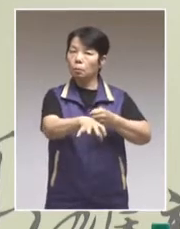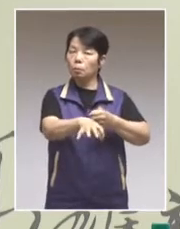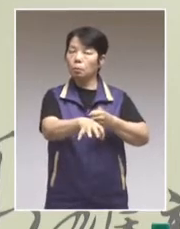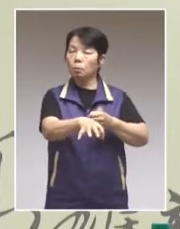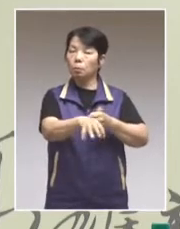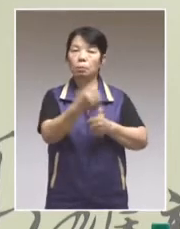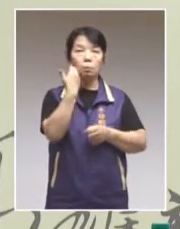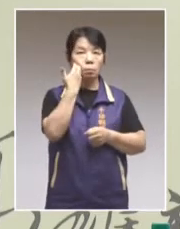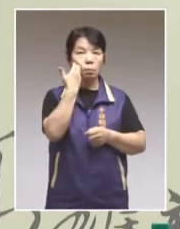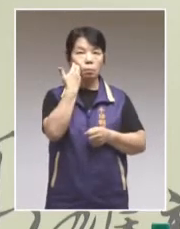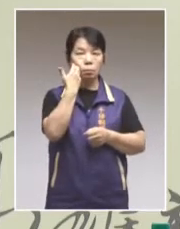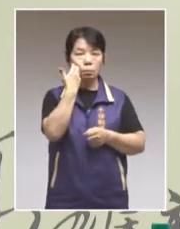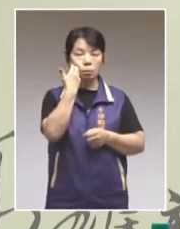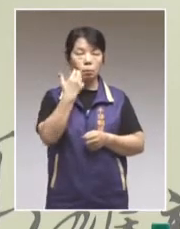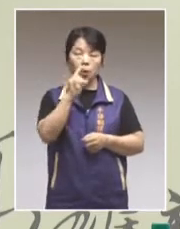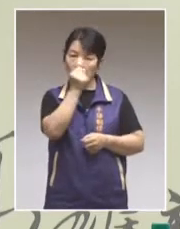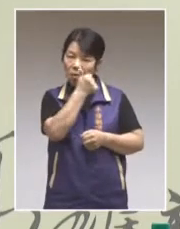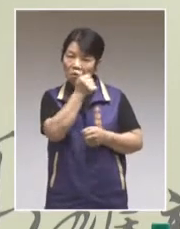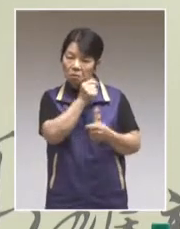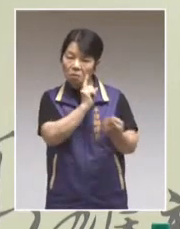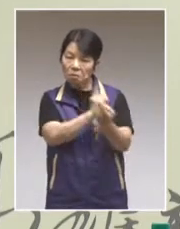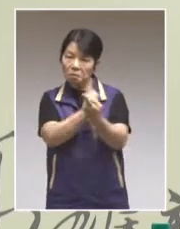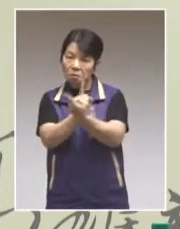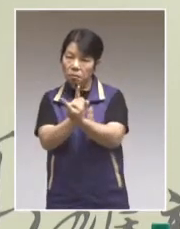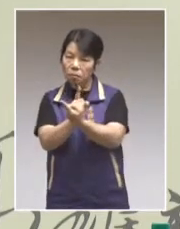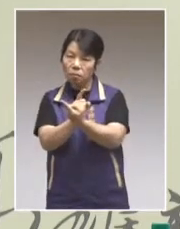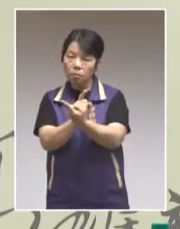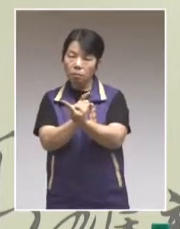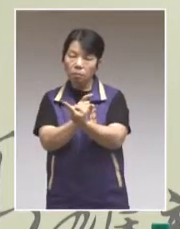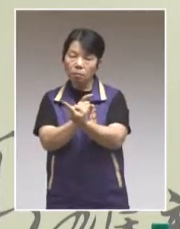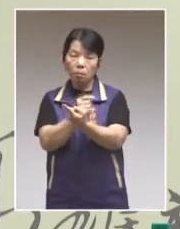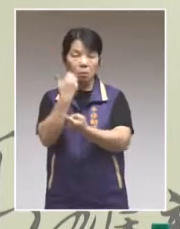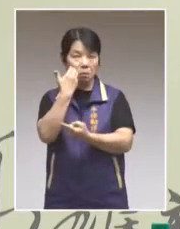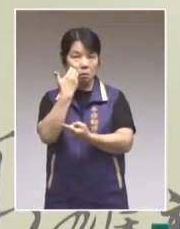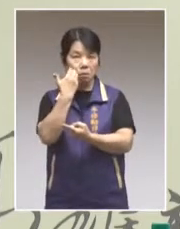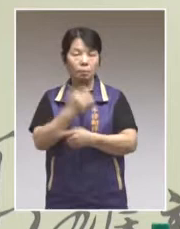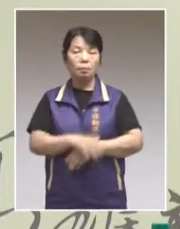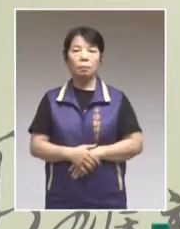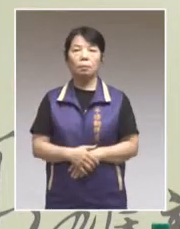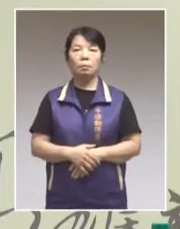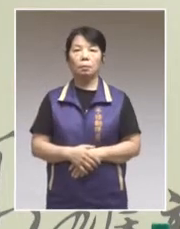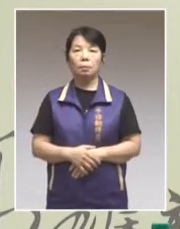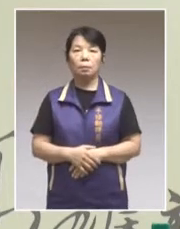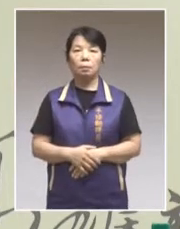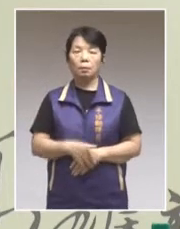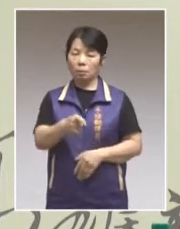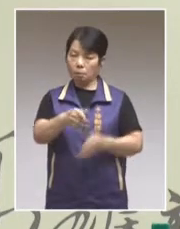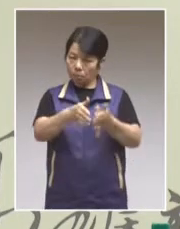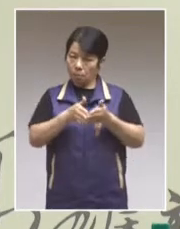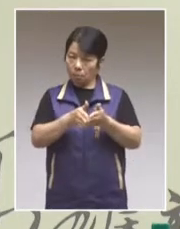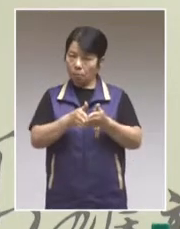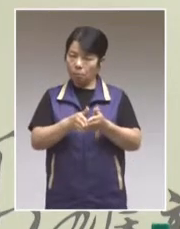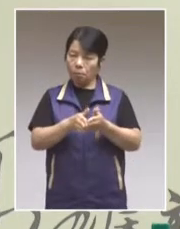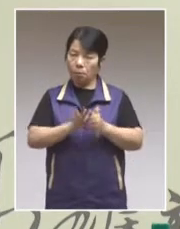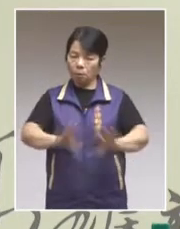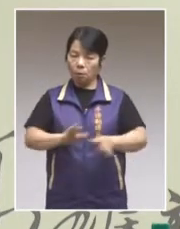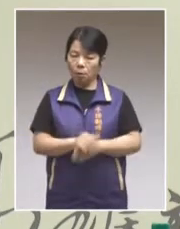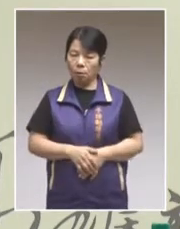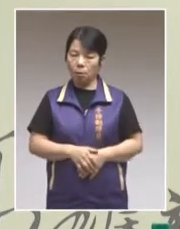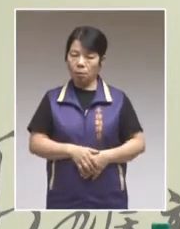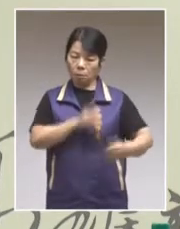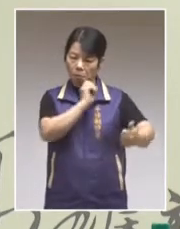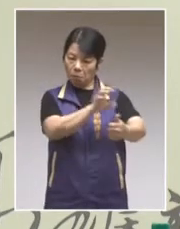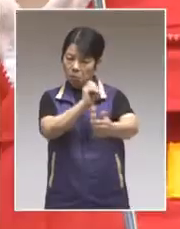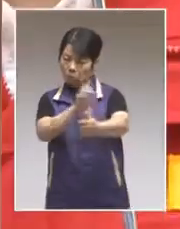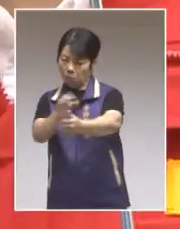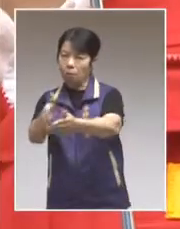些啊特殊的啊密切的一些接触的人，好，那你要去进行通知，请